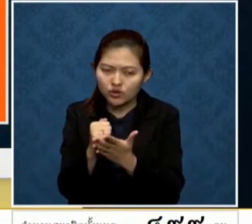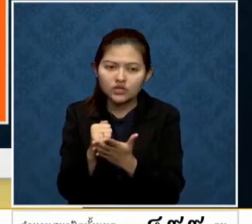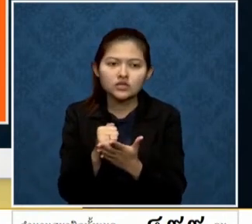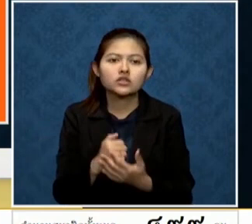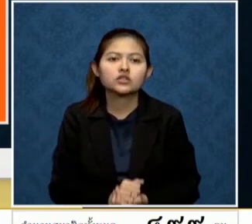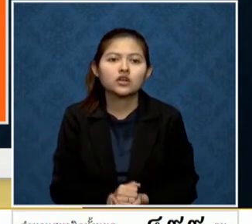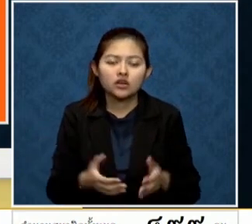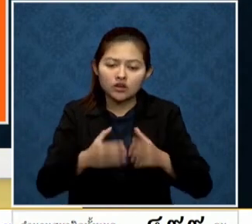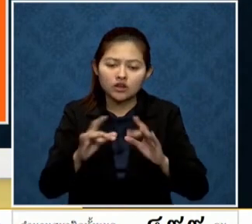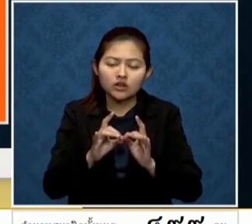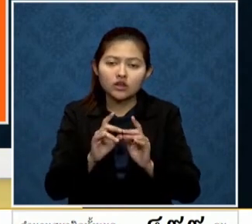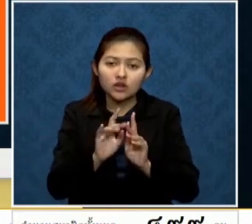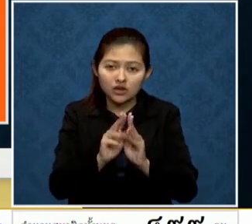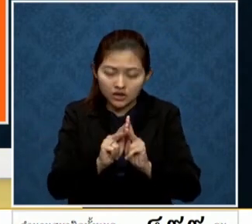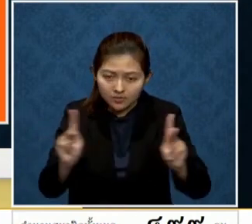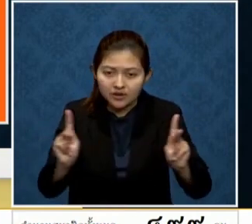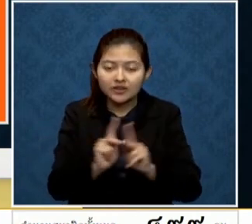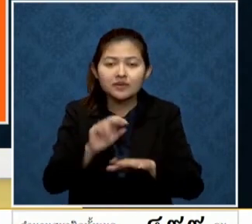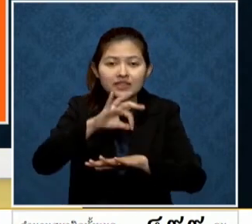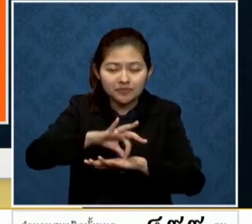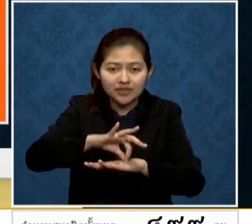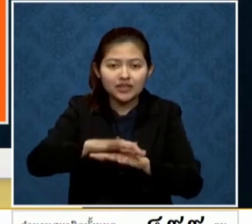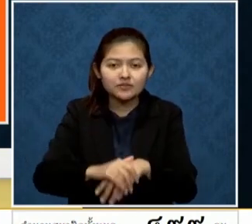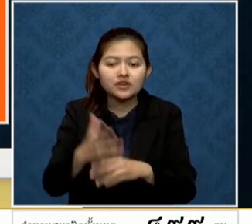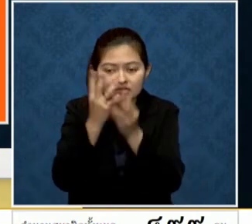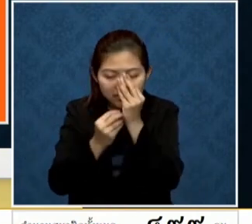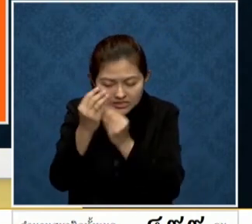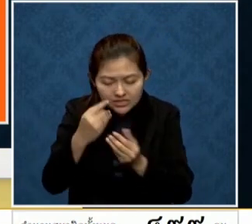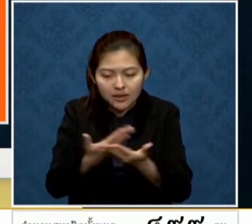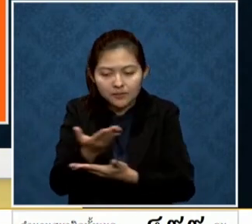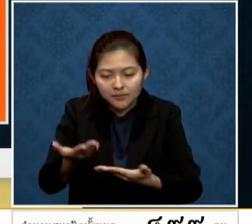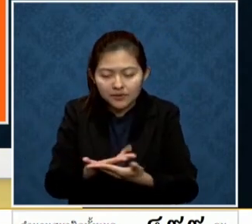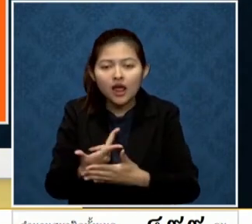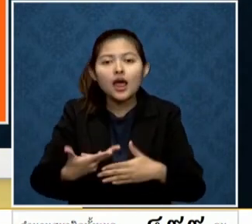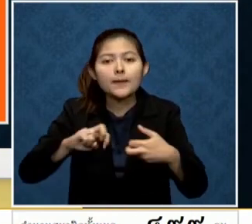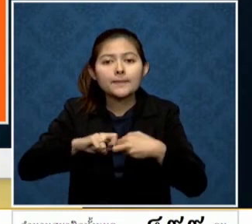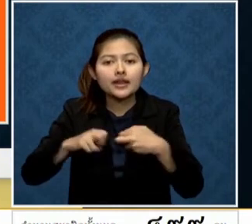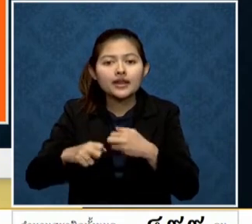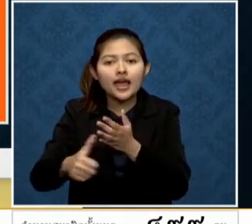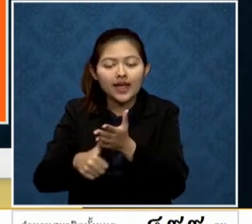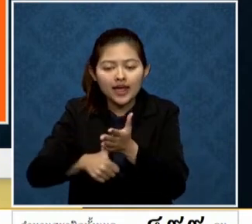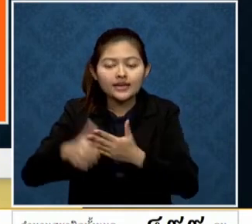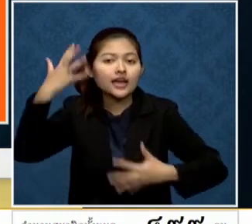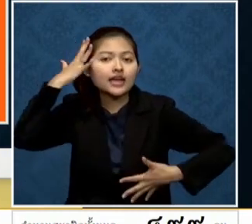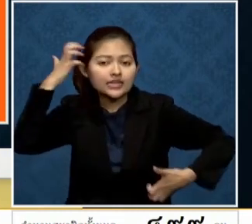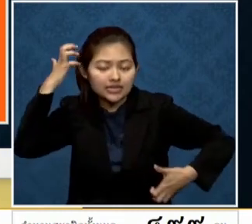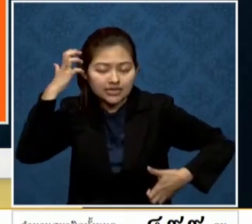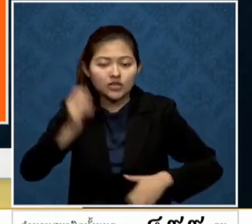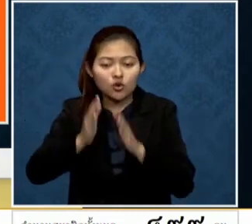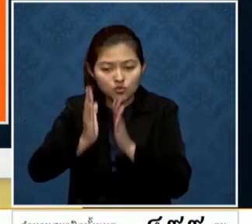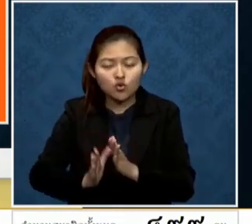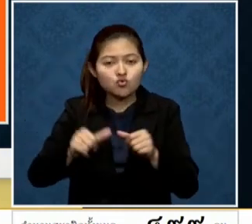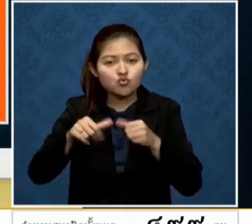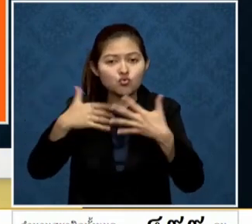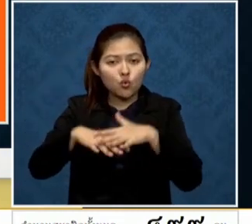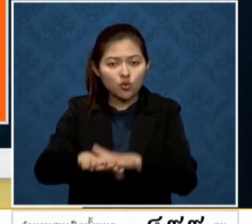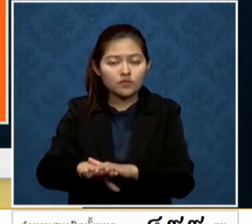ให้มีการตั้งคณะกรรมาธิการวิสามัญขึ้นมาเพื่อมีการศึกษาการแก้ปัญหาการอยู่ร่วมกันระหว่างคนแล้วก็สัตว์นะ